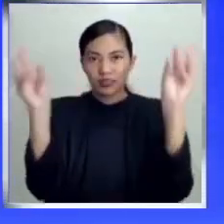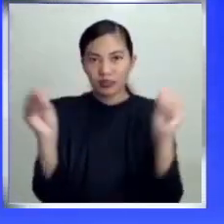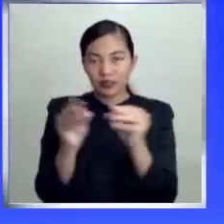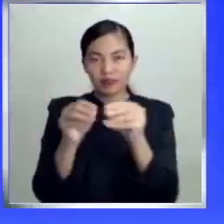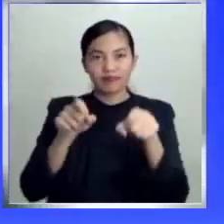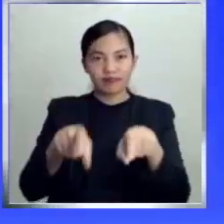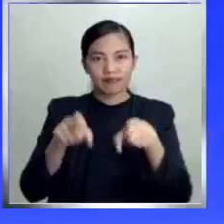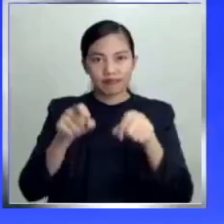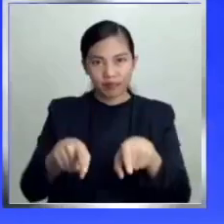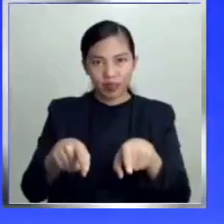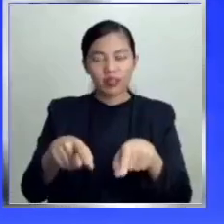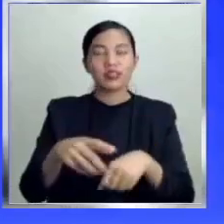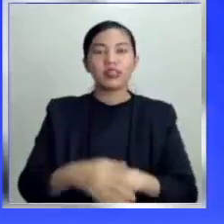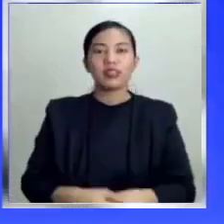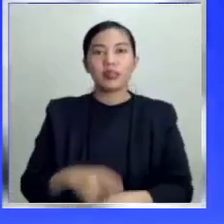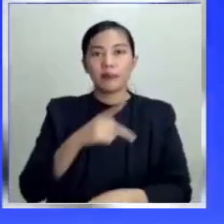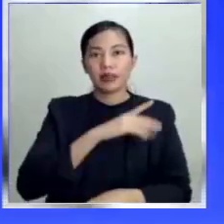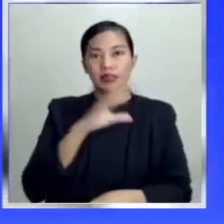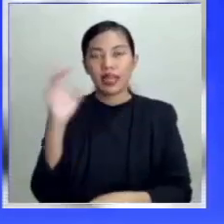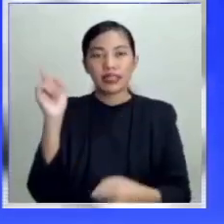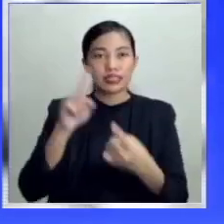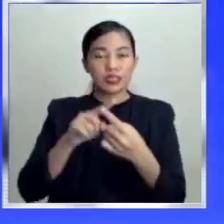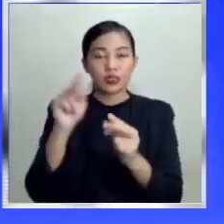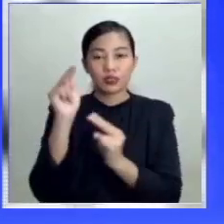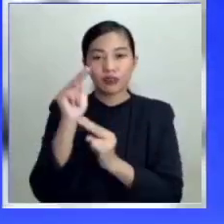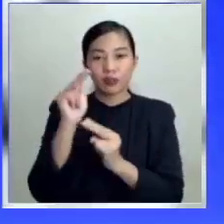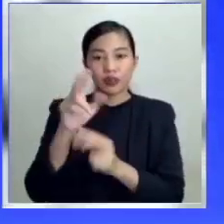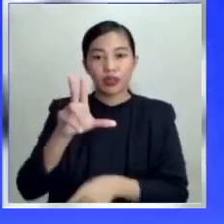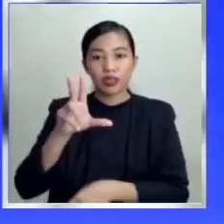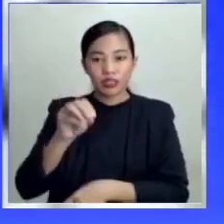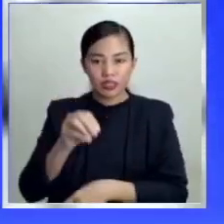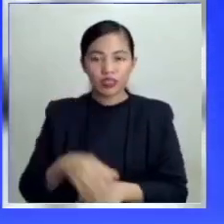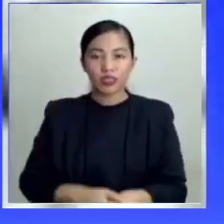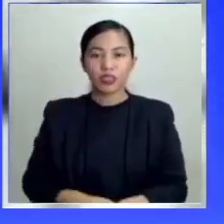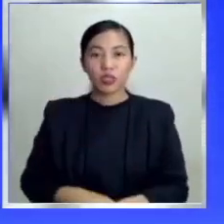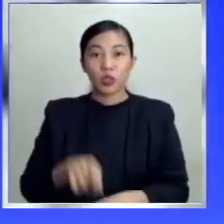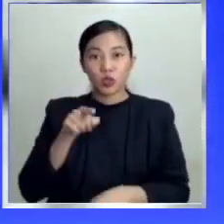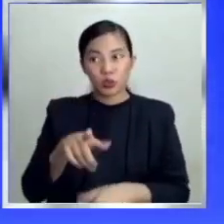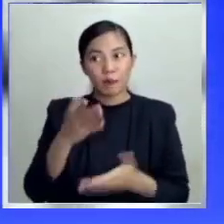hanggang November 30. Nakapag-shopping ka na? Nakatulong ka pa.